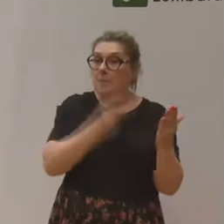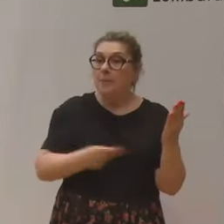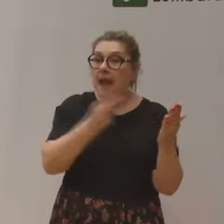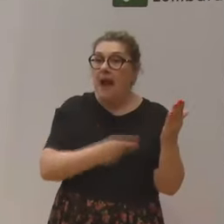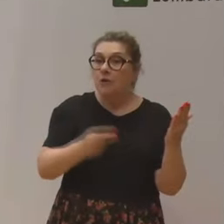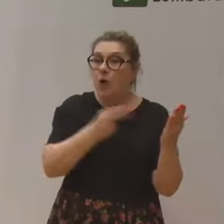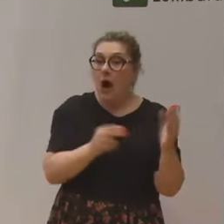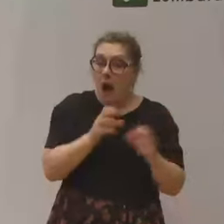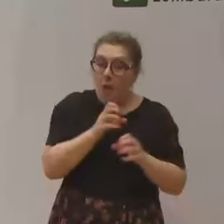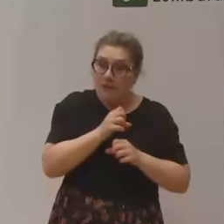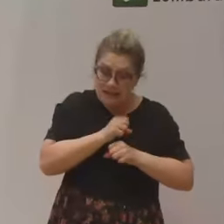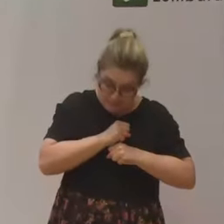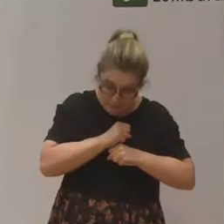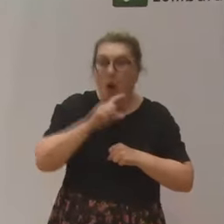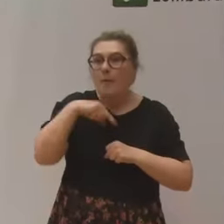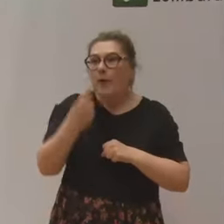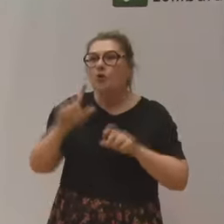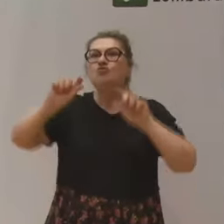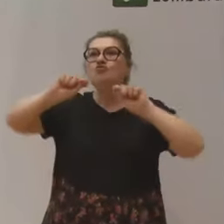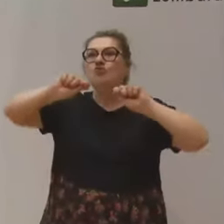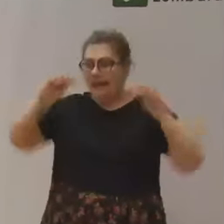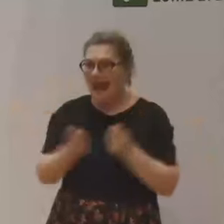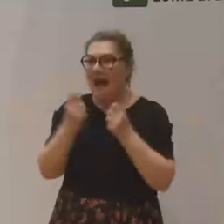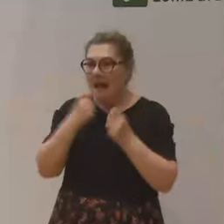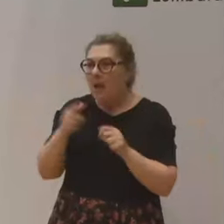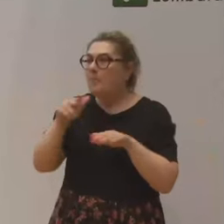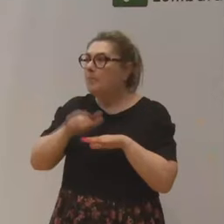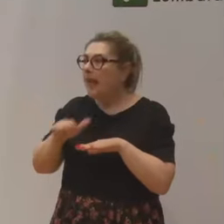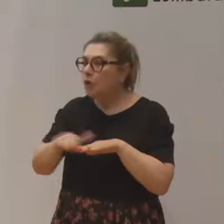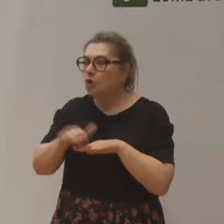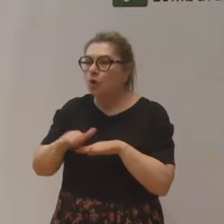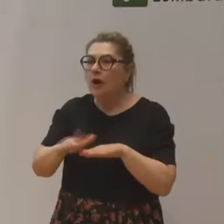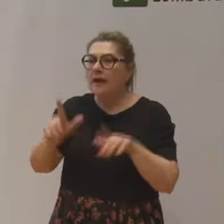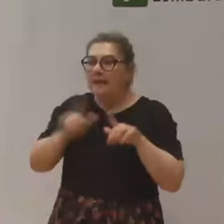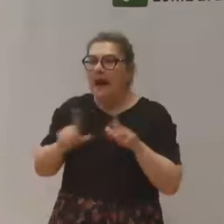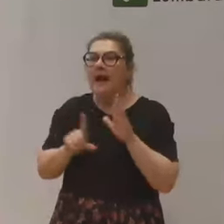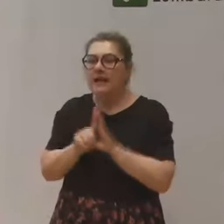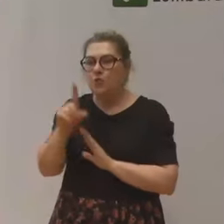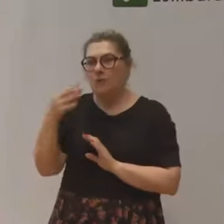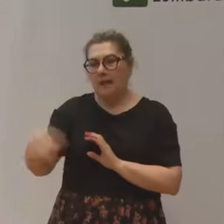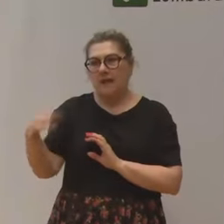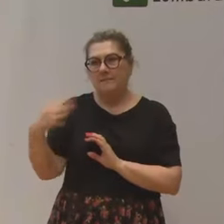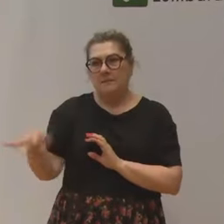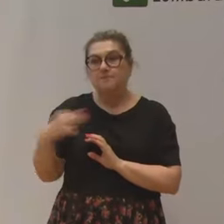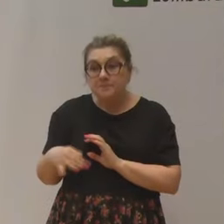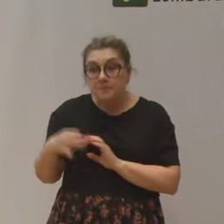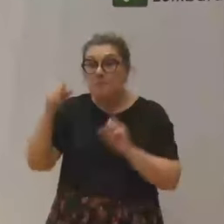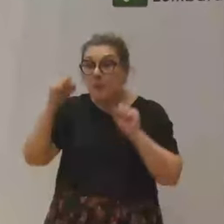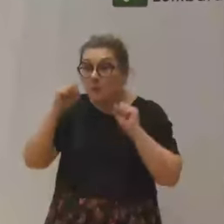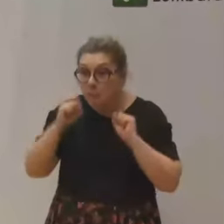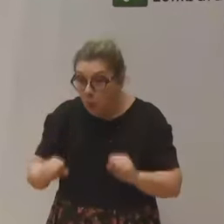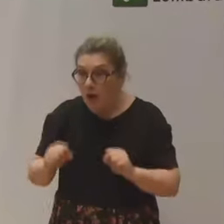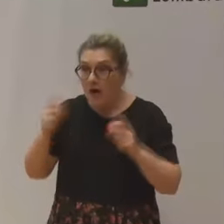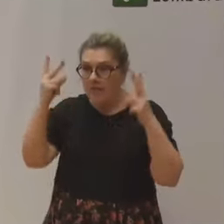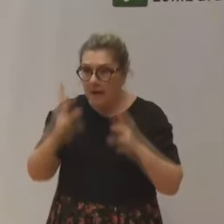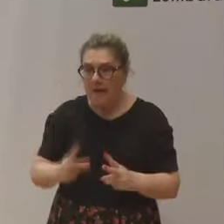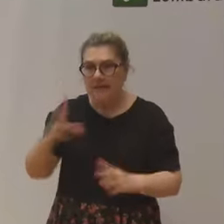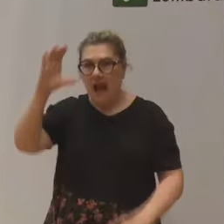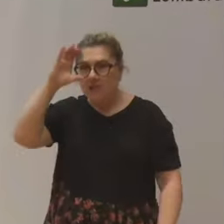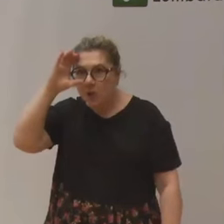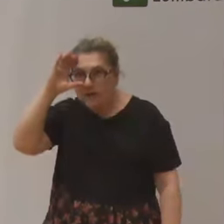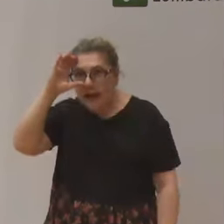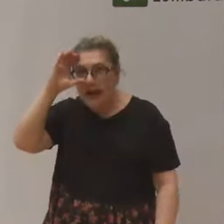autismo, ma mi viene da dire che a livello generale è un metodo che paga perché è in grado di